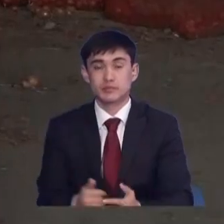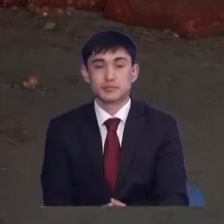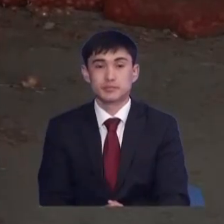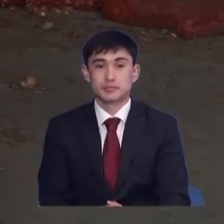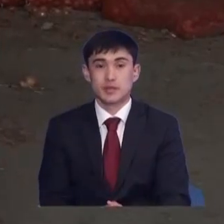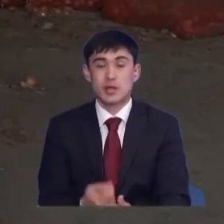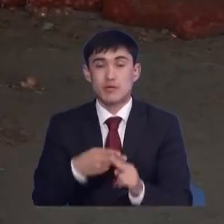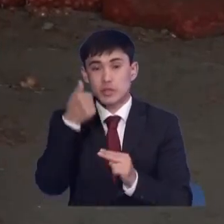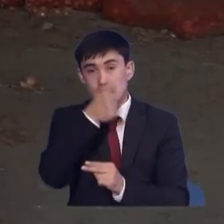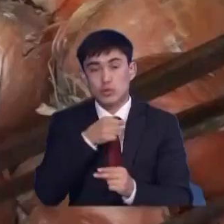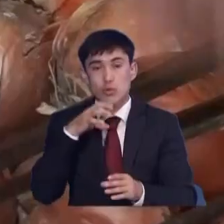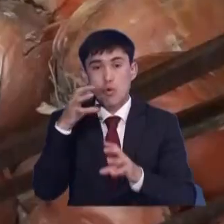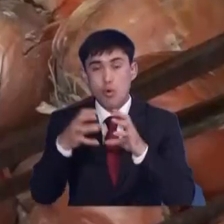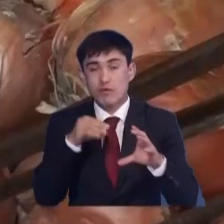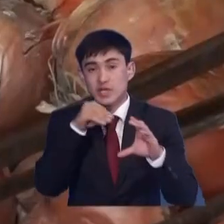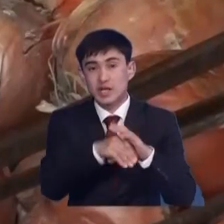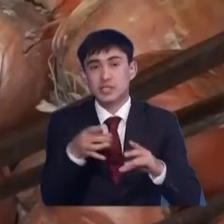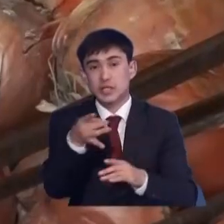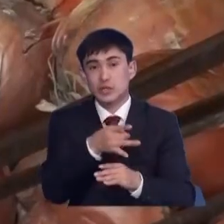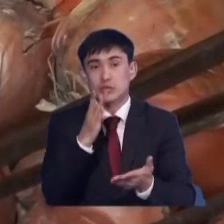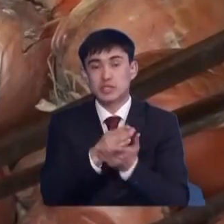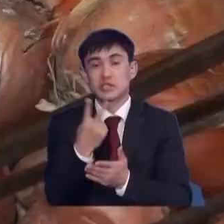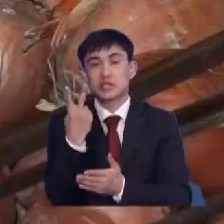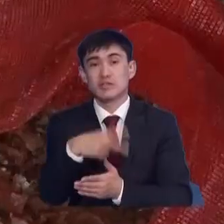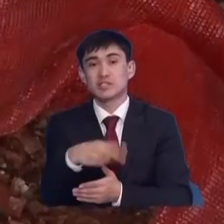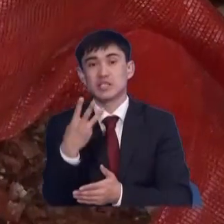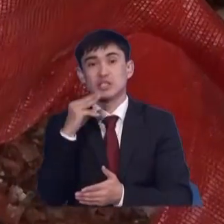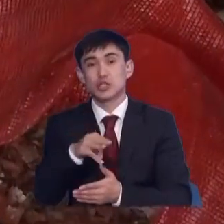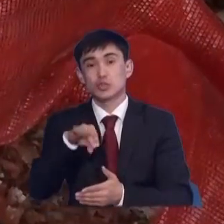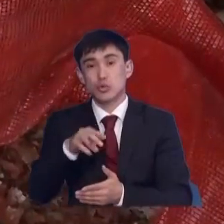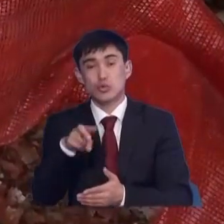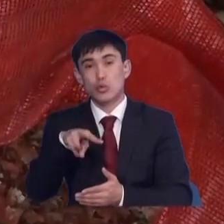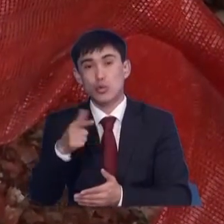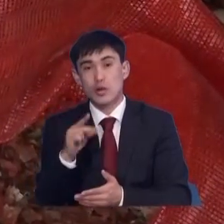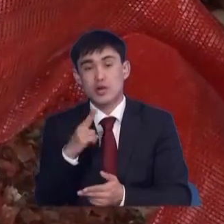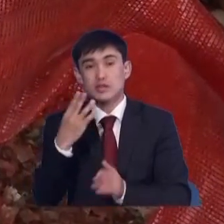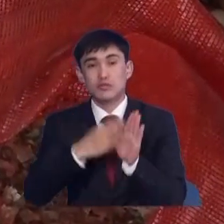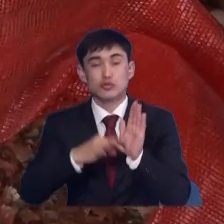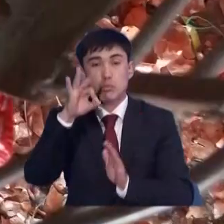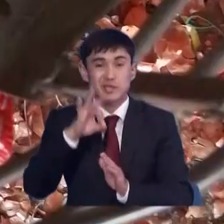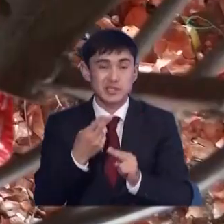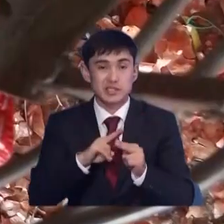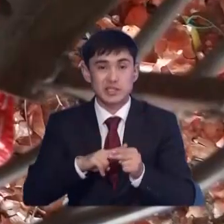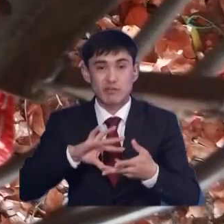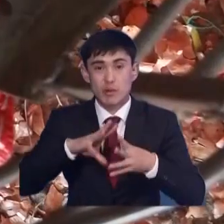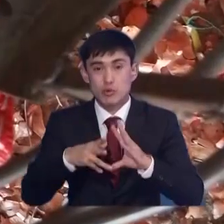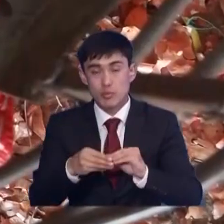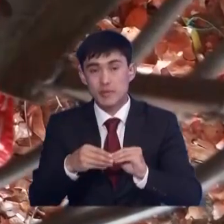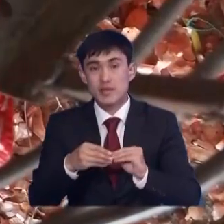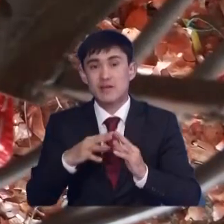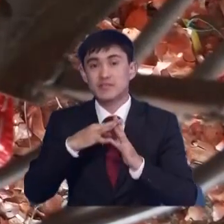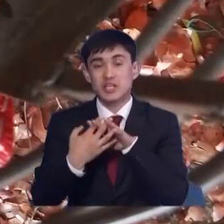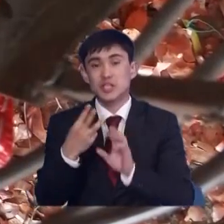Отметим, что в этом году в овощехранилищах региона хранится около 23 тысяч тонн лука. 90% из этого объема находится в